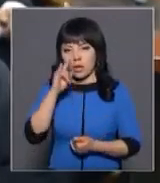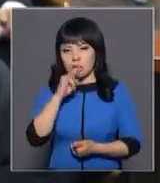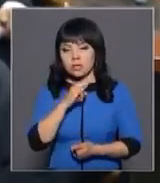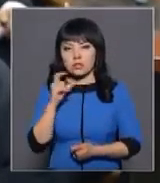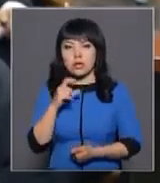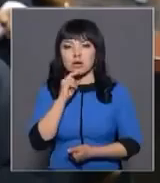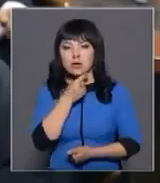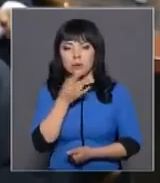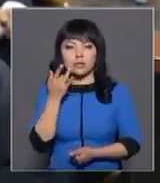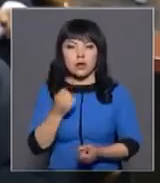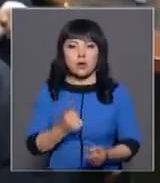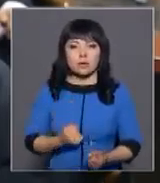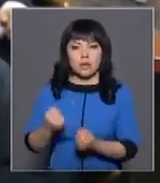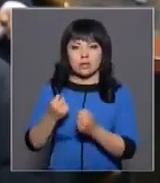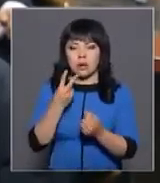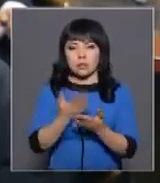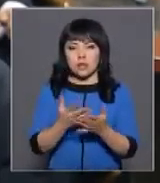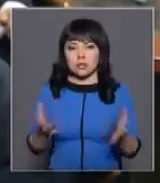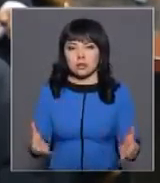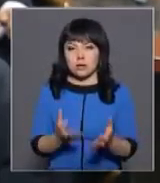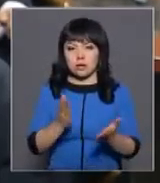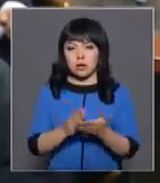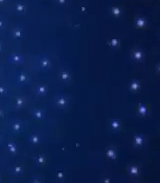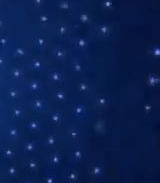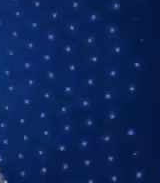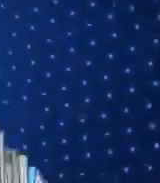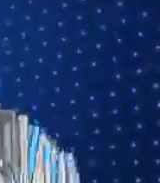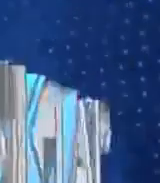экономикасын қорғауға бірегей мүмкіндік бермек.